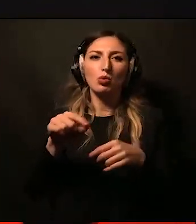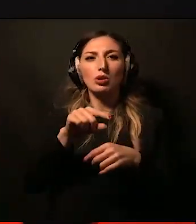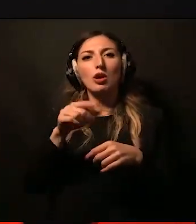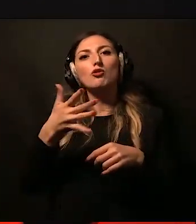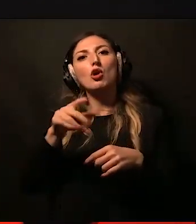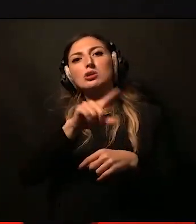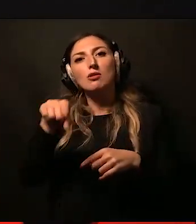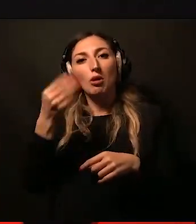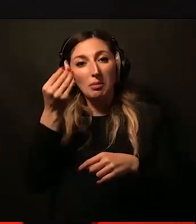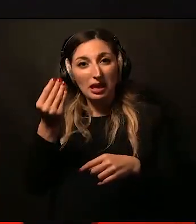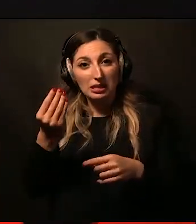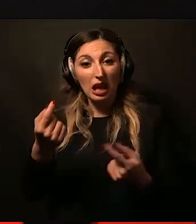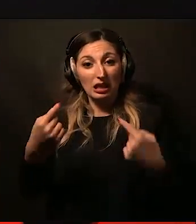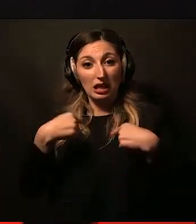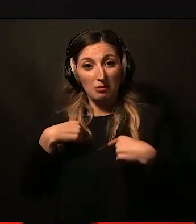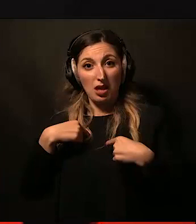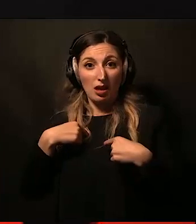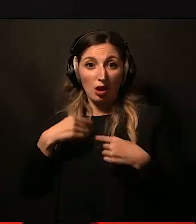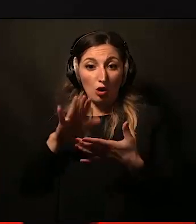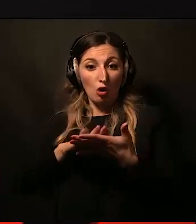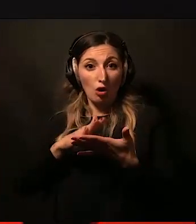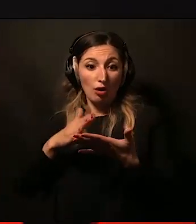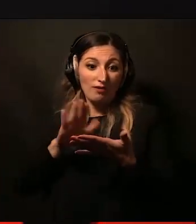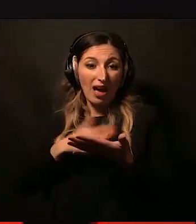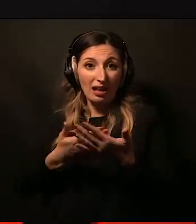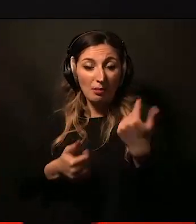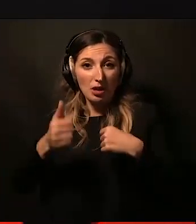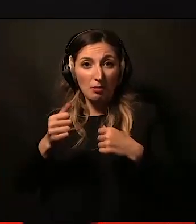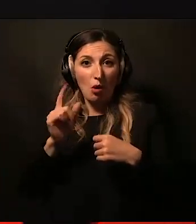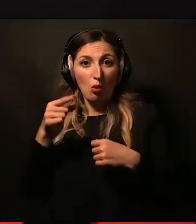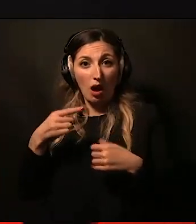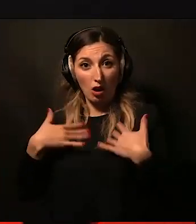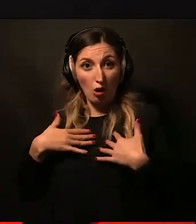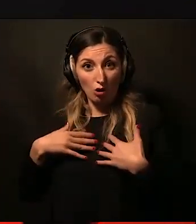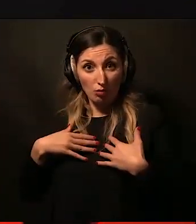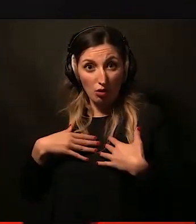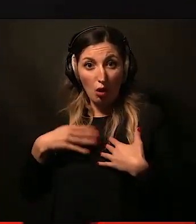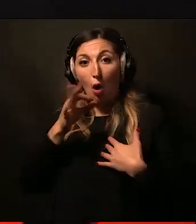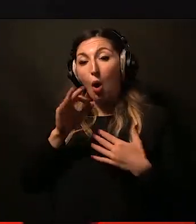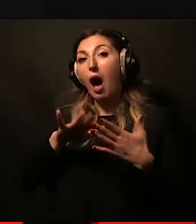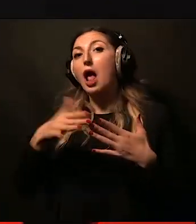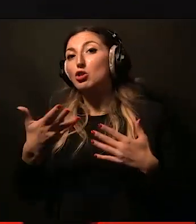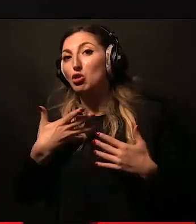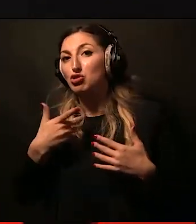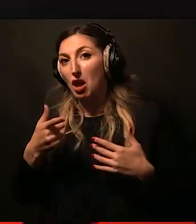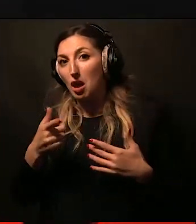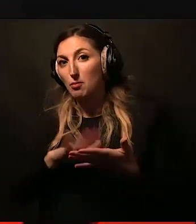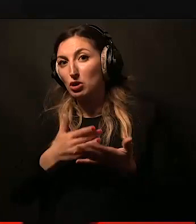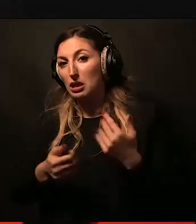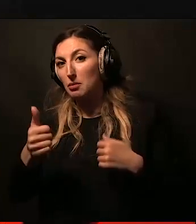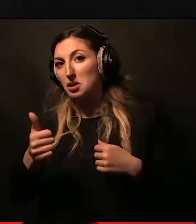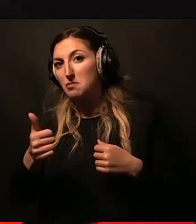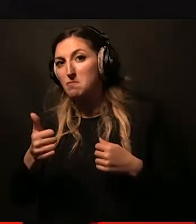ha valore prima del mio corpo io non ne sono sicura però ho